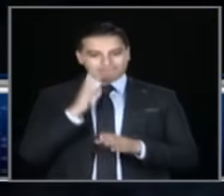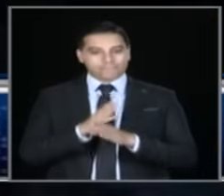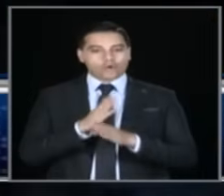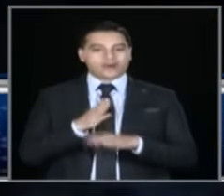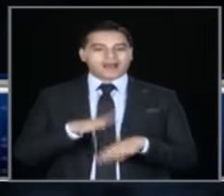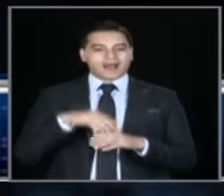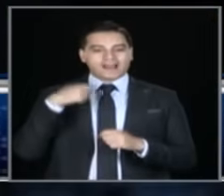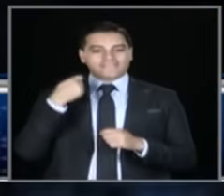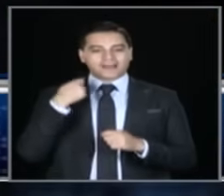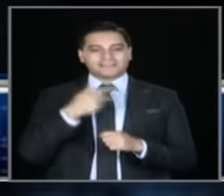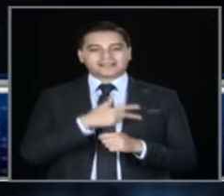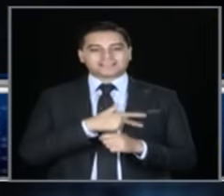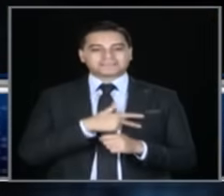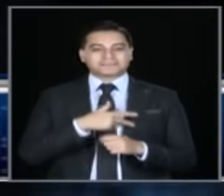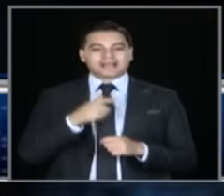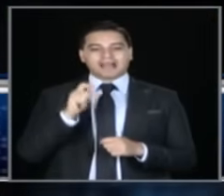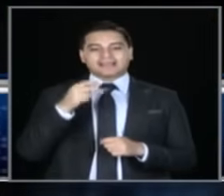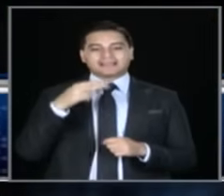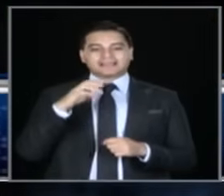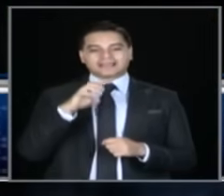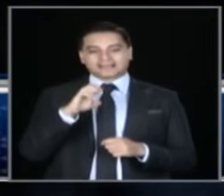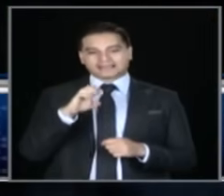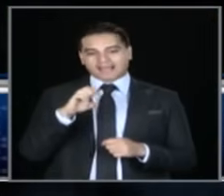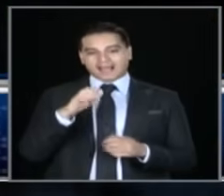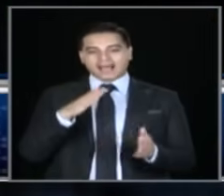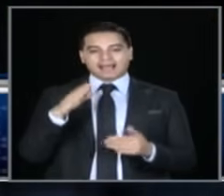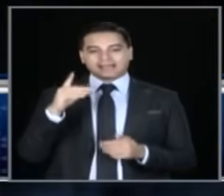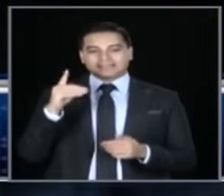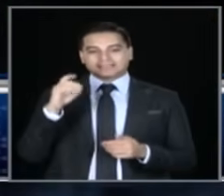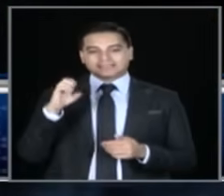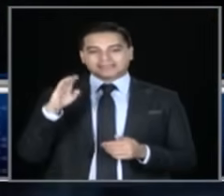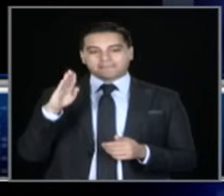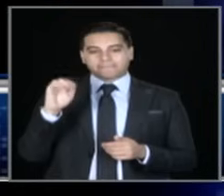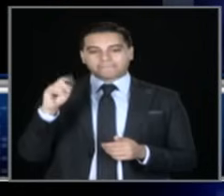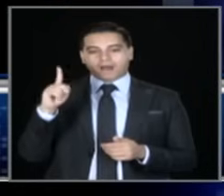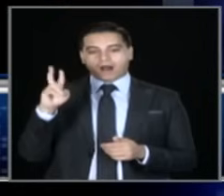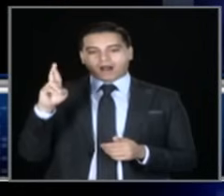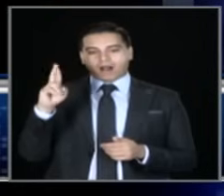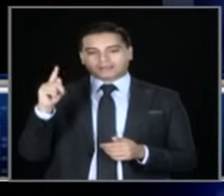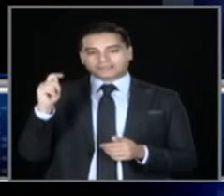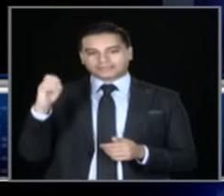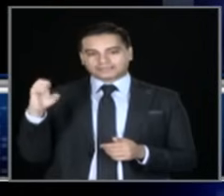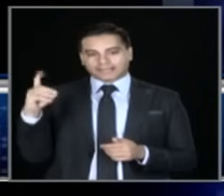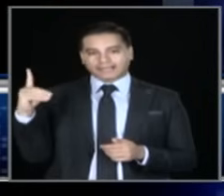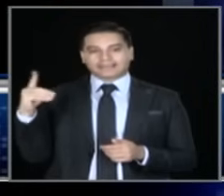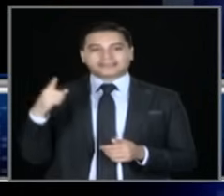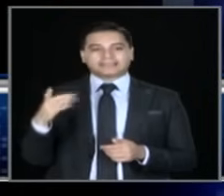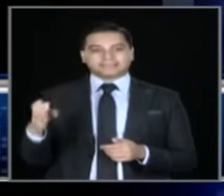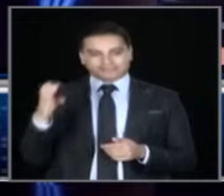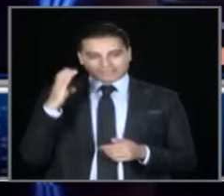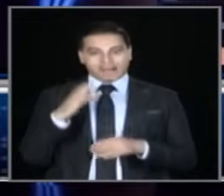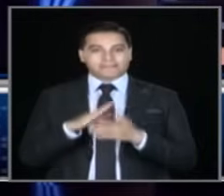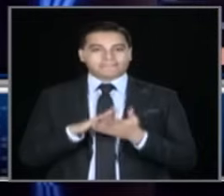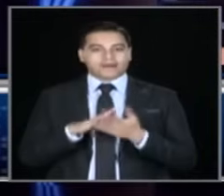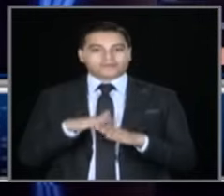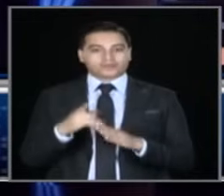من هو مخرج فيلم The Departed؟ ساهر برافو عليك خضفت البصر